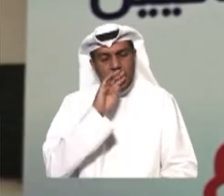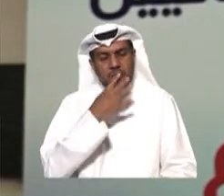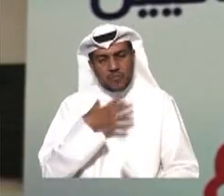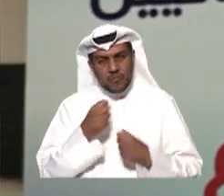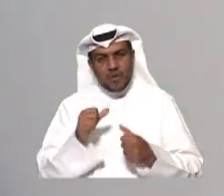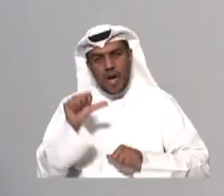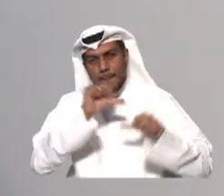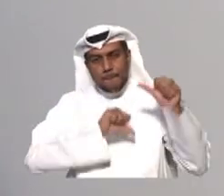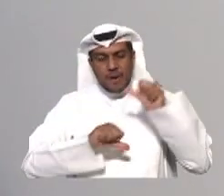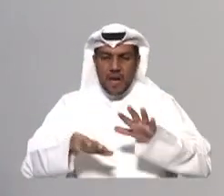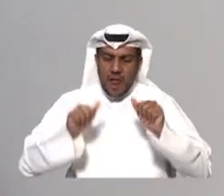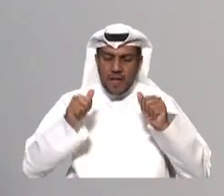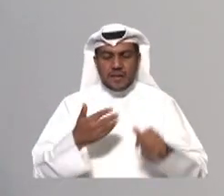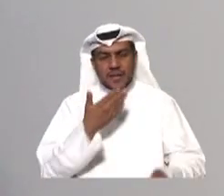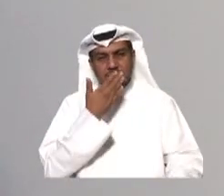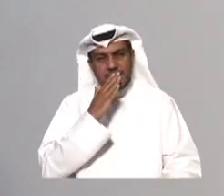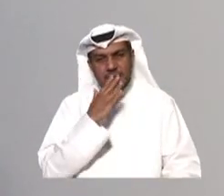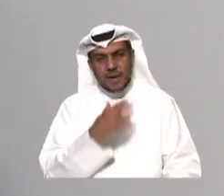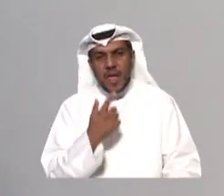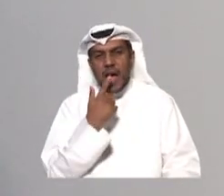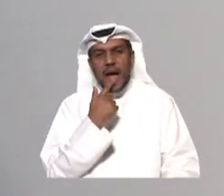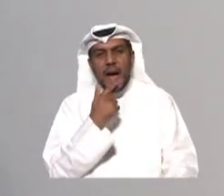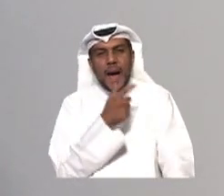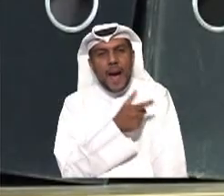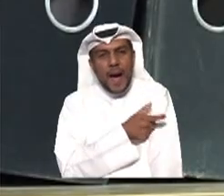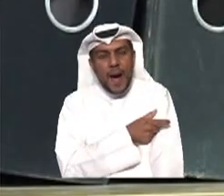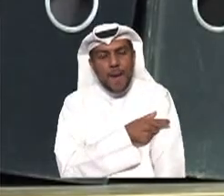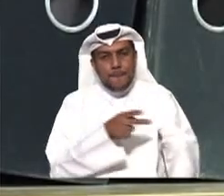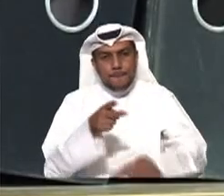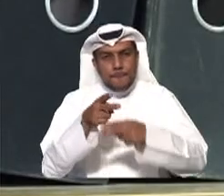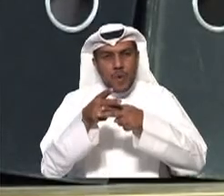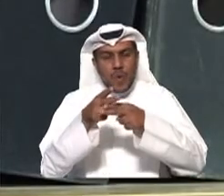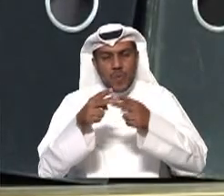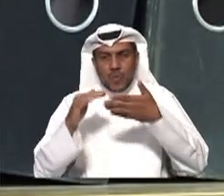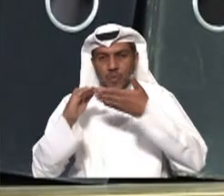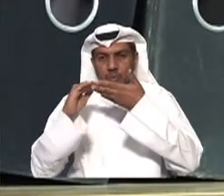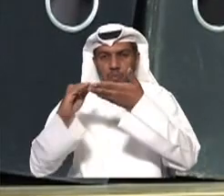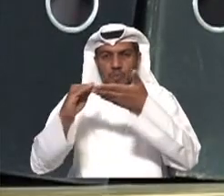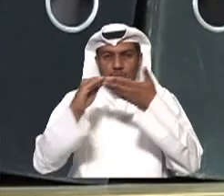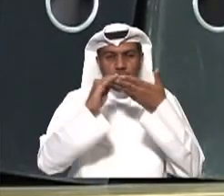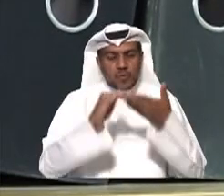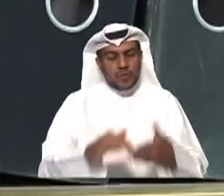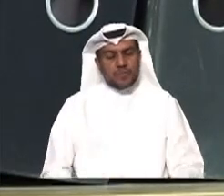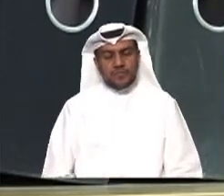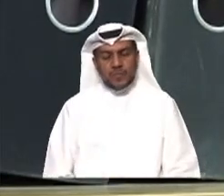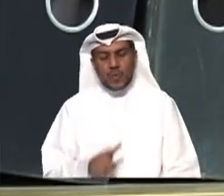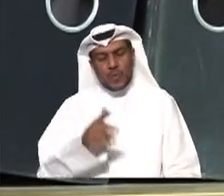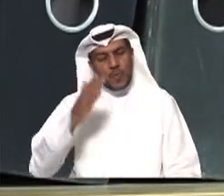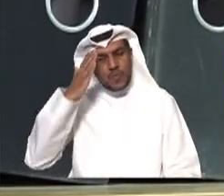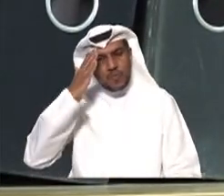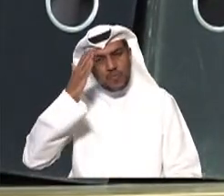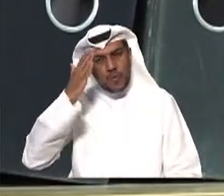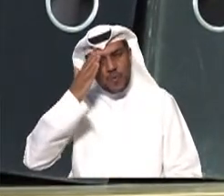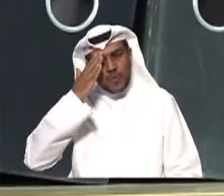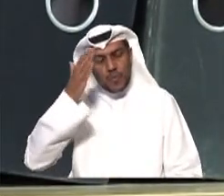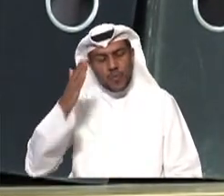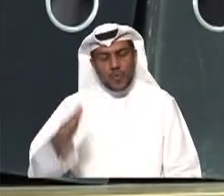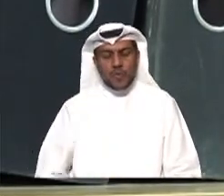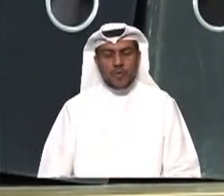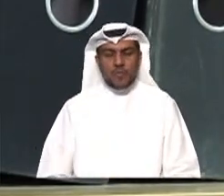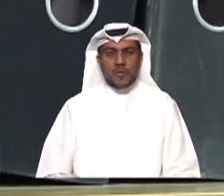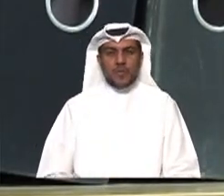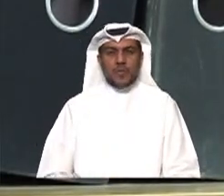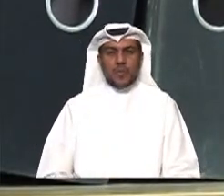جزء من المنظومة الصحية اللي تقوم فيها الهلال الأحمر. نحن بنتشكر الهلال الأحمر الكويتي على المكرمة المالية